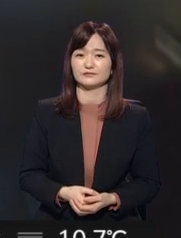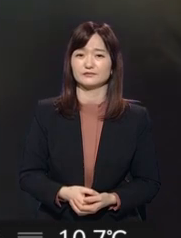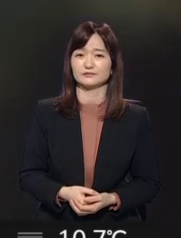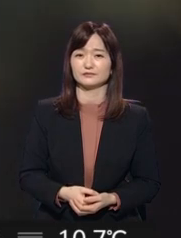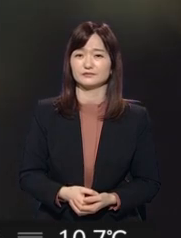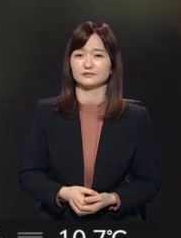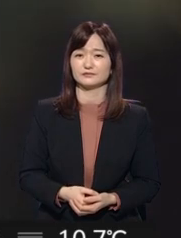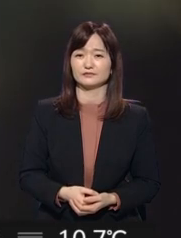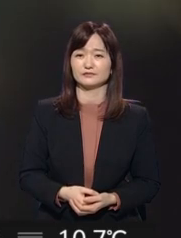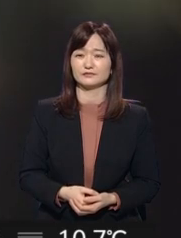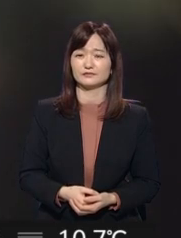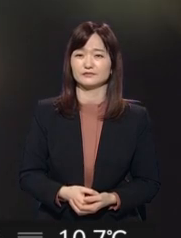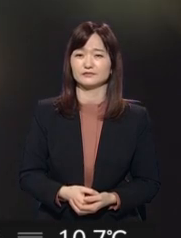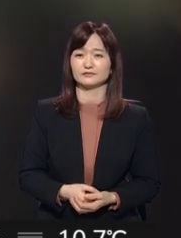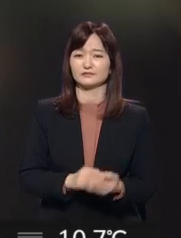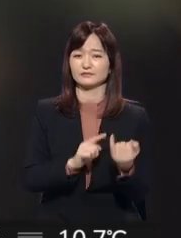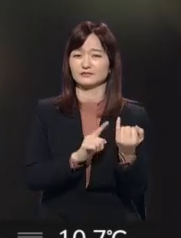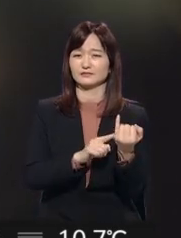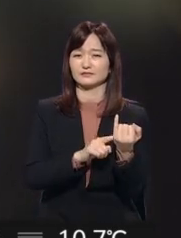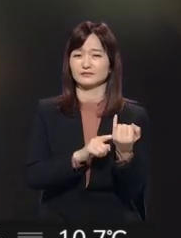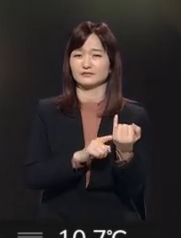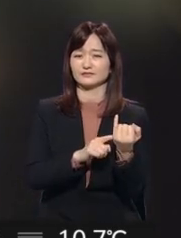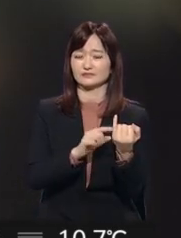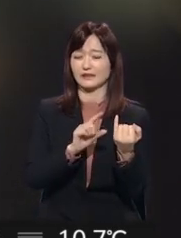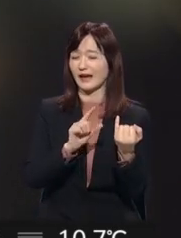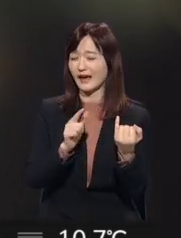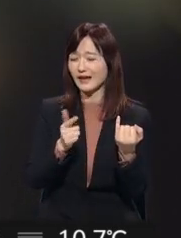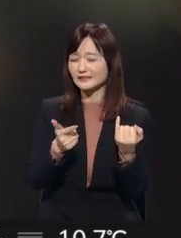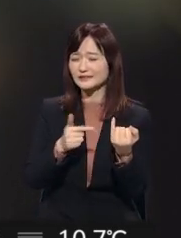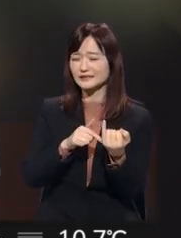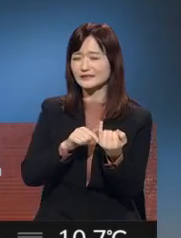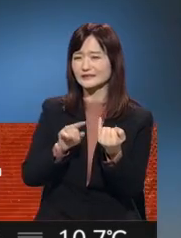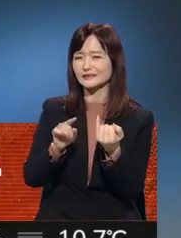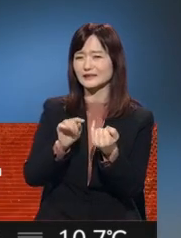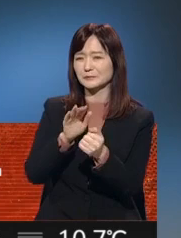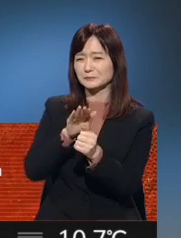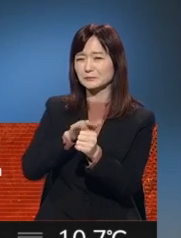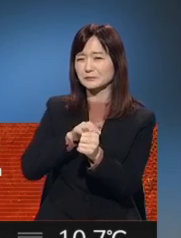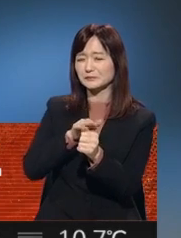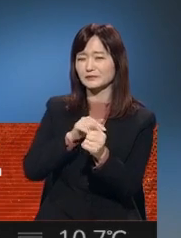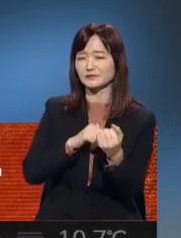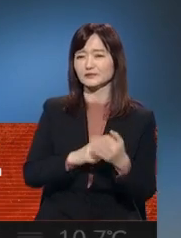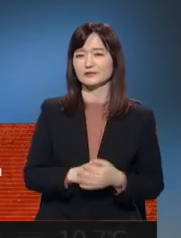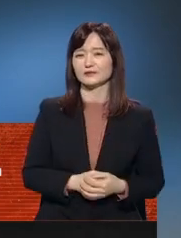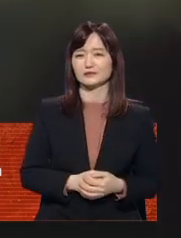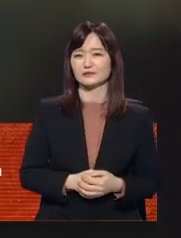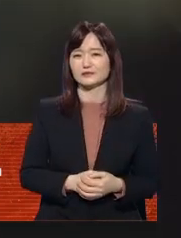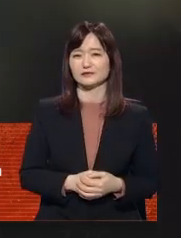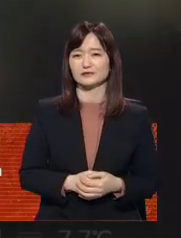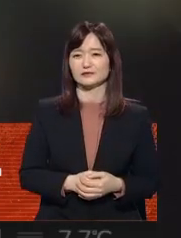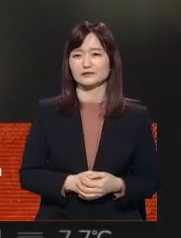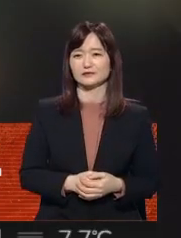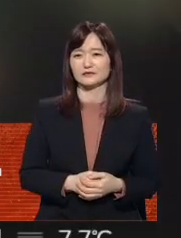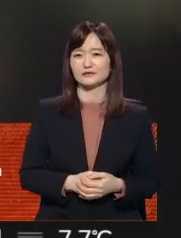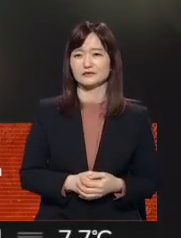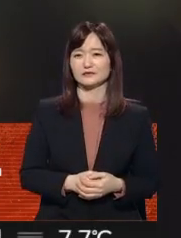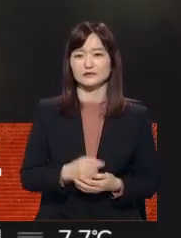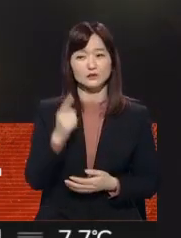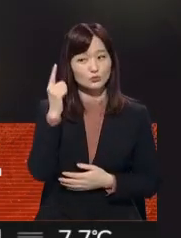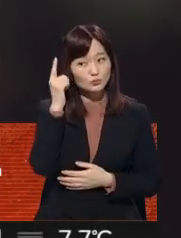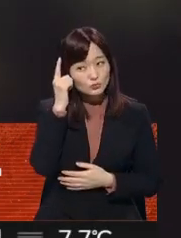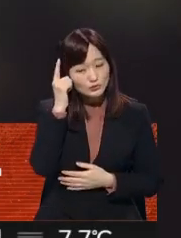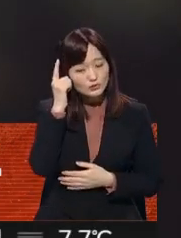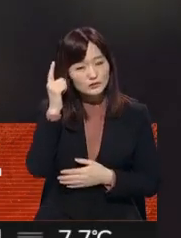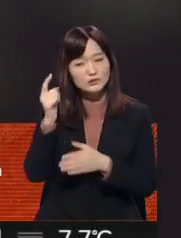아니야, 약간 콧소리 내면서. 아, 보통 저럴 땐 말이죠, 이 기자, 휴대전화를 맡기든